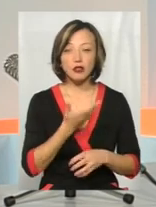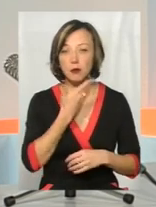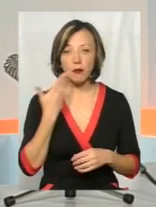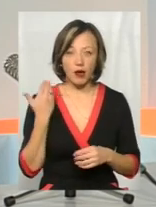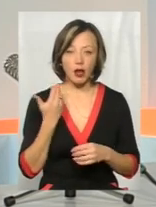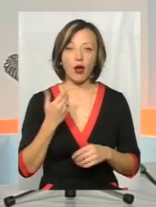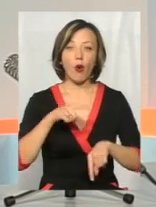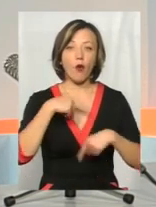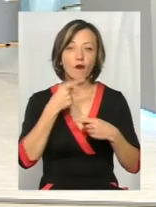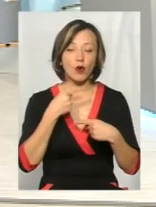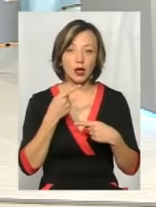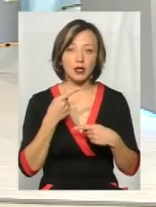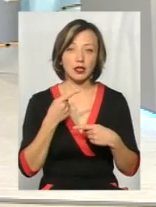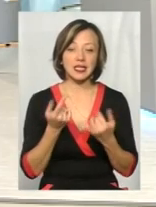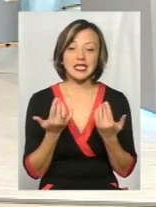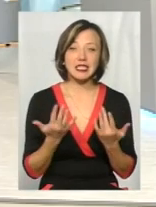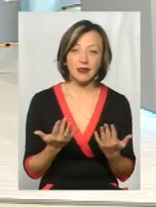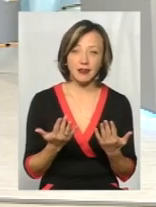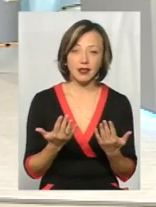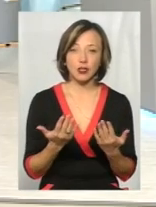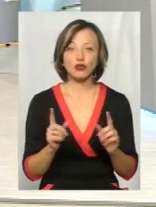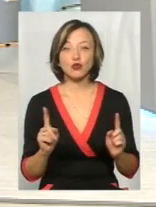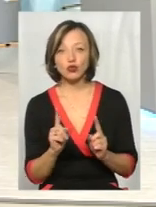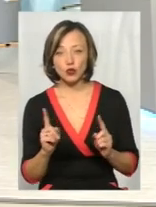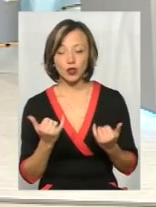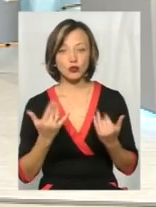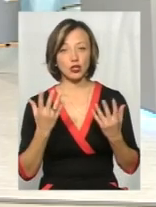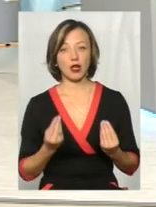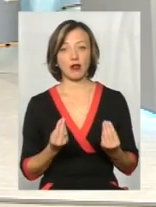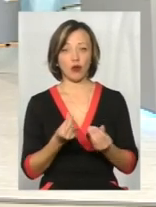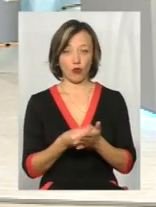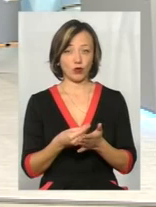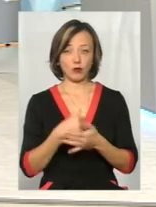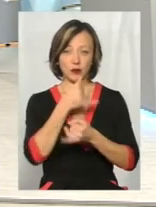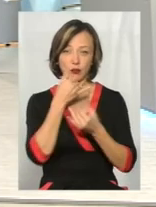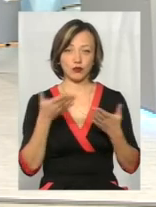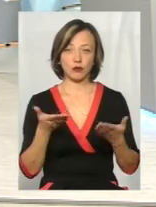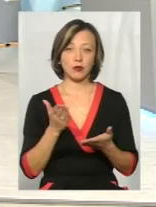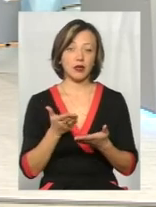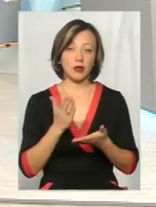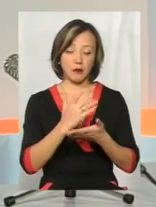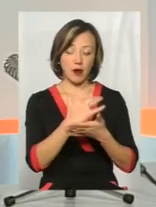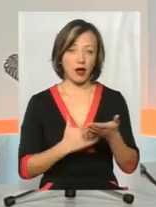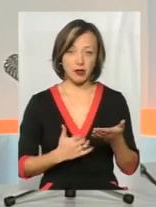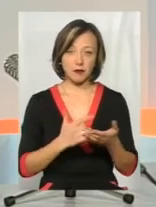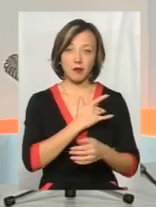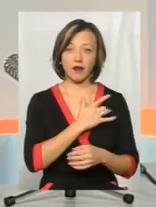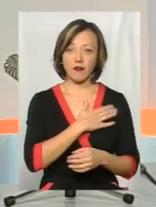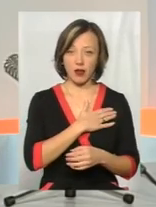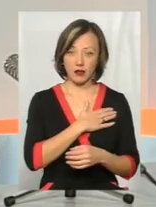тому говорити, скільки що на сьогодні коштує, ми не можемо. Є прайси в